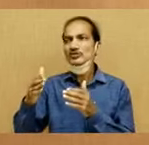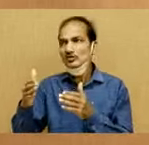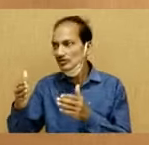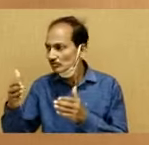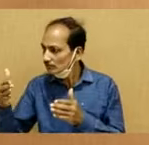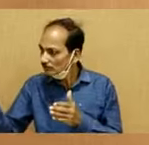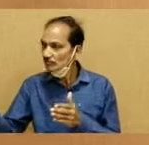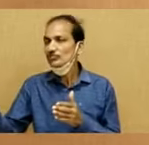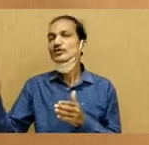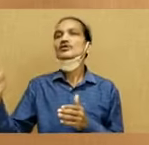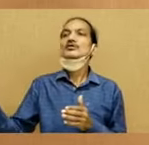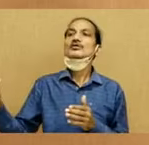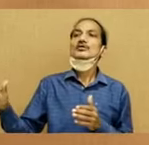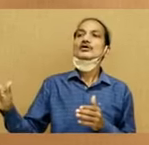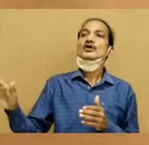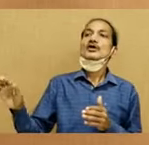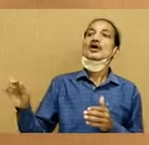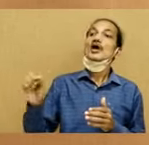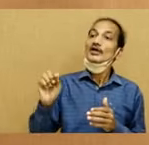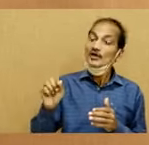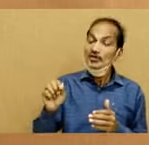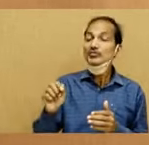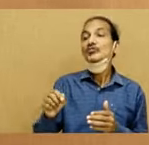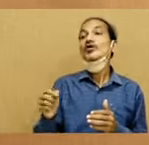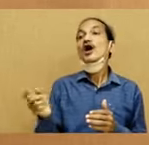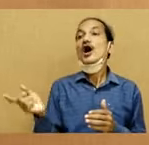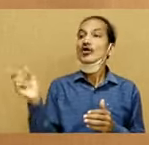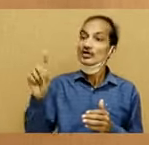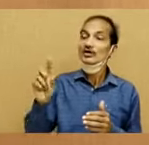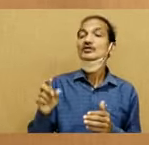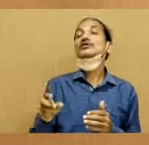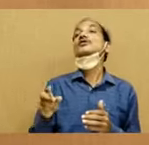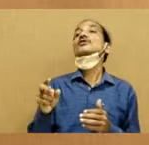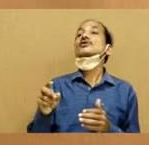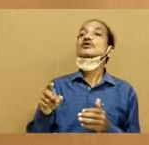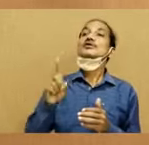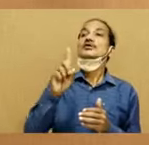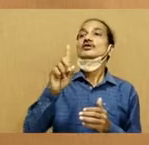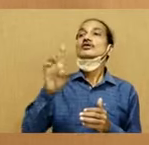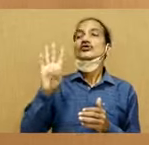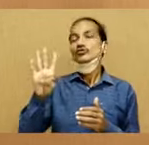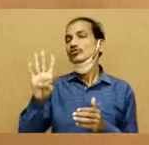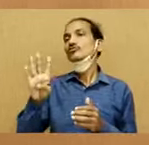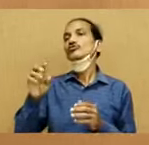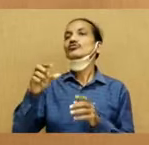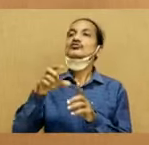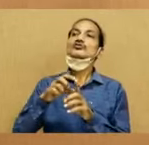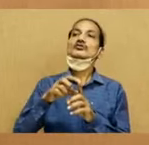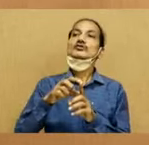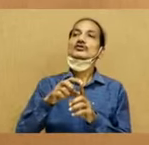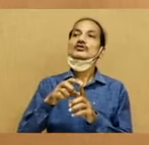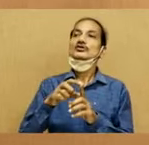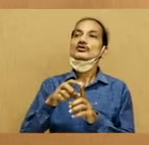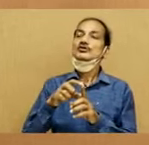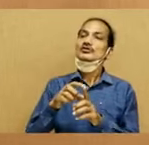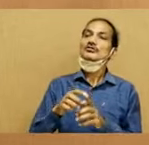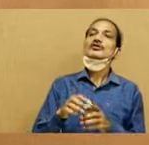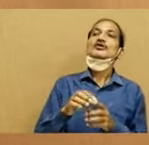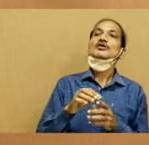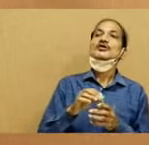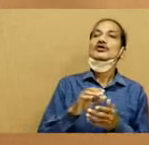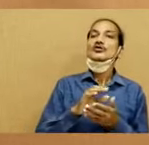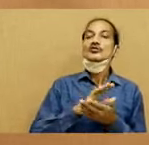ହେପାଜତରେ ରହିବେ ଏବଂ 14 ଦିନ ହୋମ୍ କ୍ୱାରେଣ୍ଟାଇନ୍ରେ ରହିବେ। ଏଇ ପୁରା 28 ଦିନ ତାଙ୍କର ଯାହା ଯାହା ତାଙ୍କର